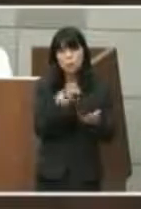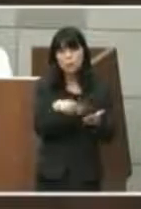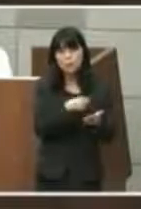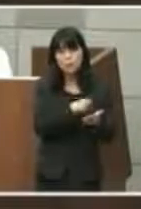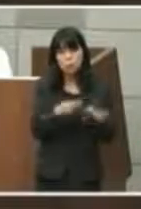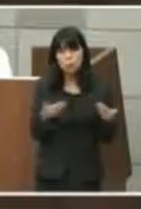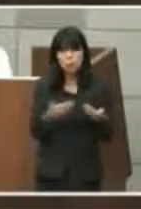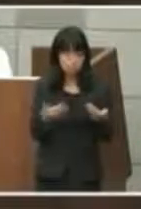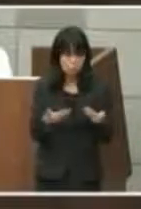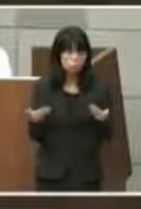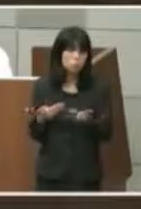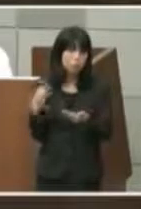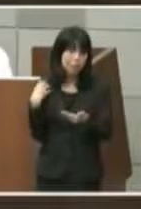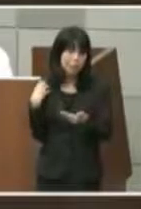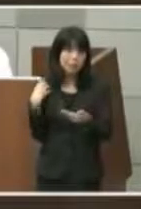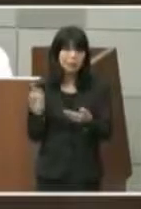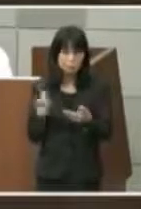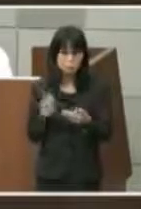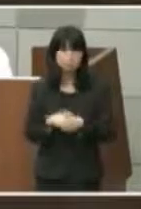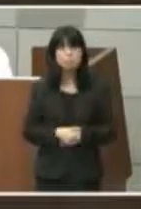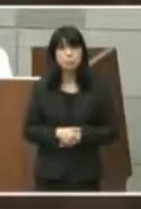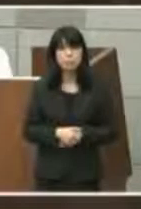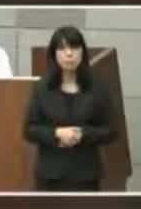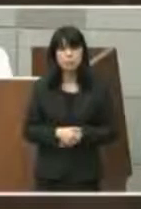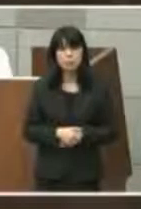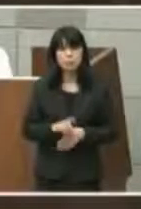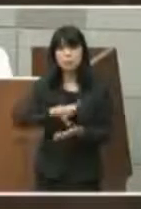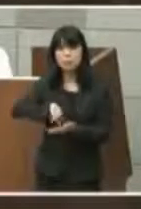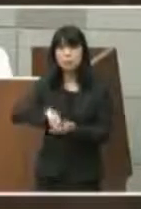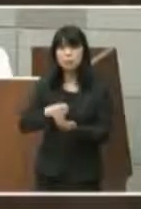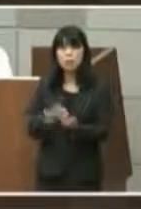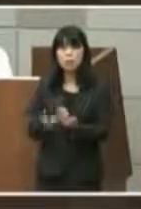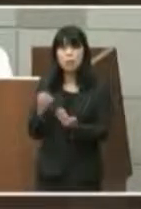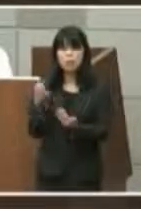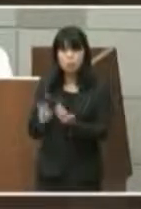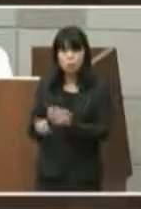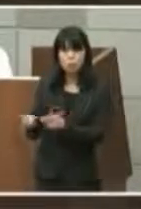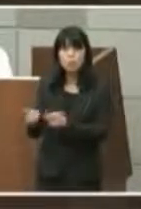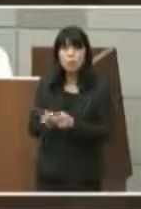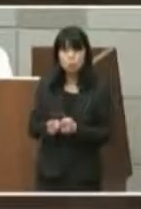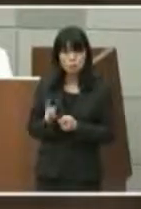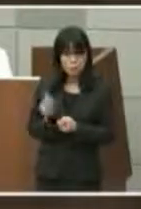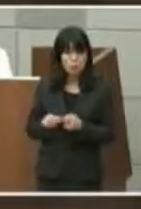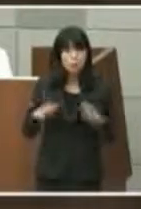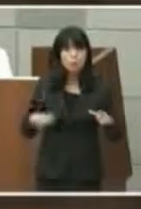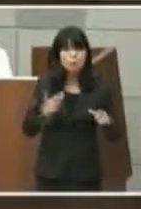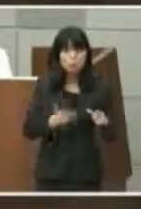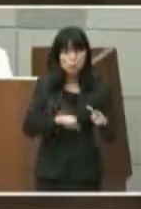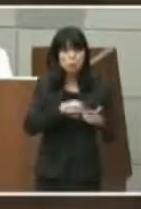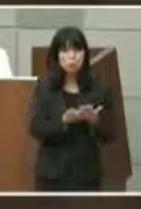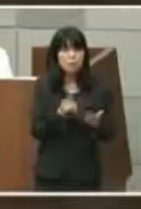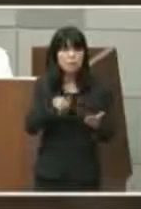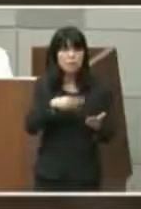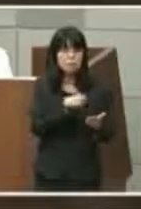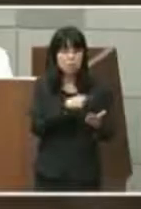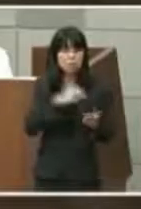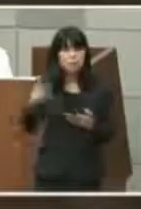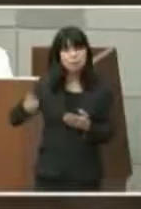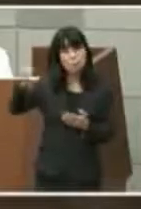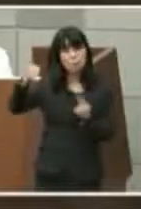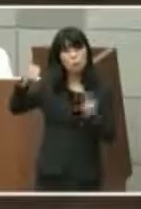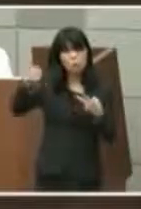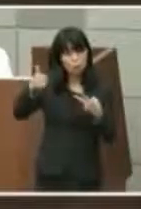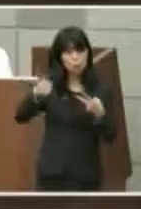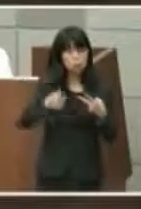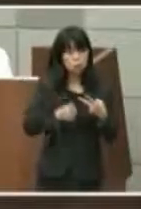責についてでございますが、地方税法第1条の規定により本市における徴税吏員は市長または